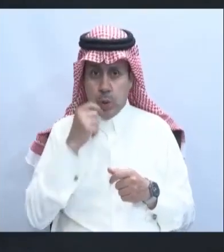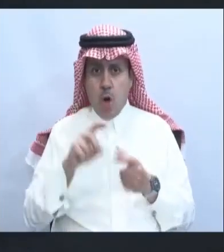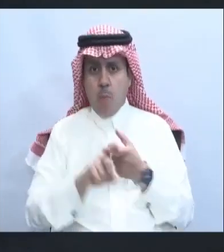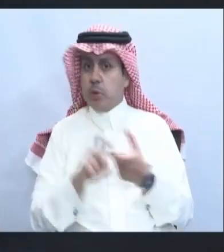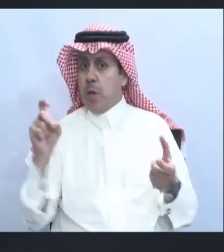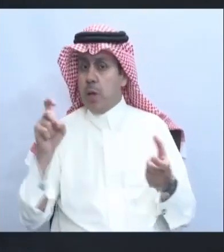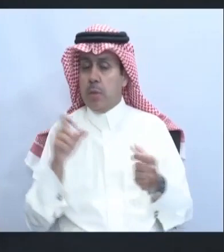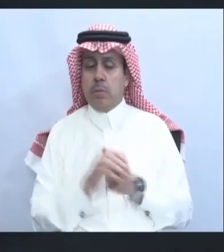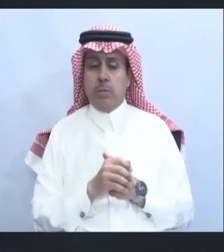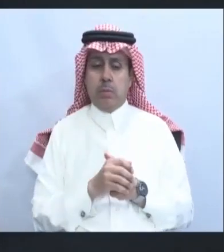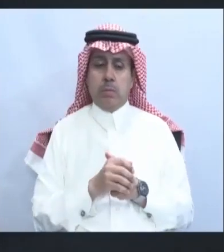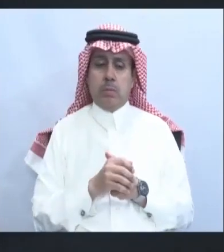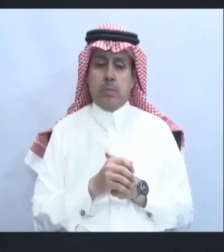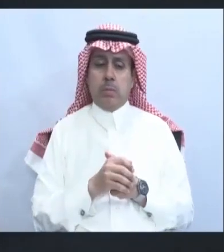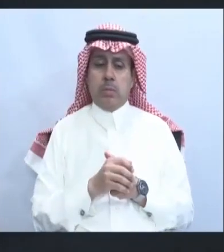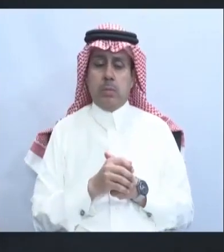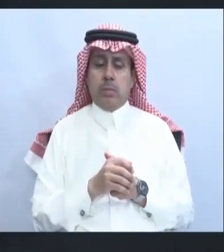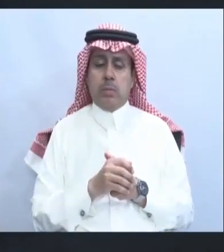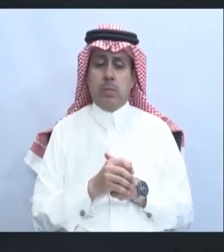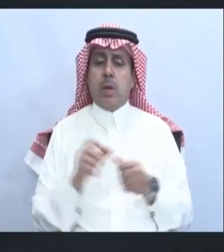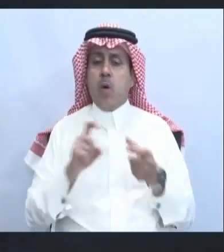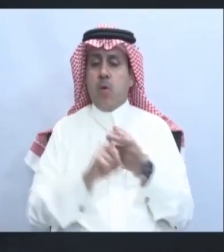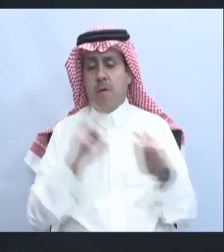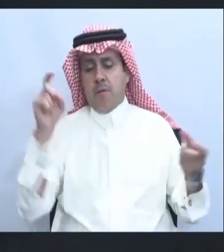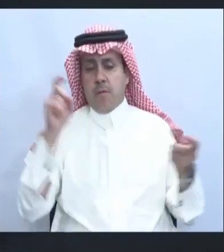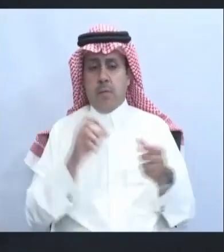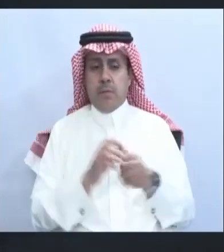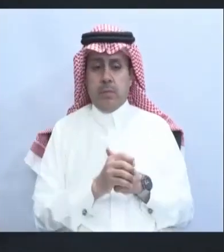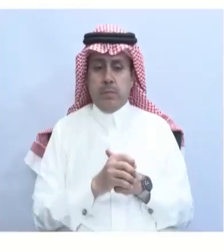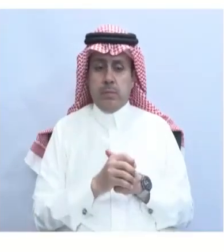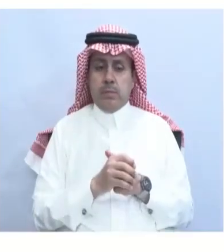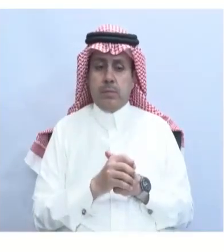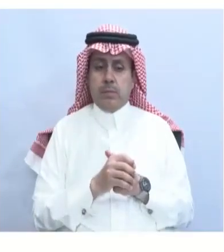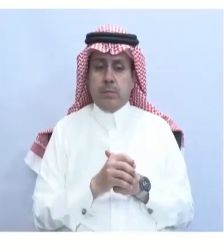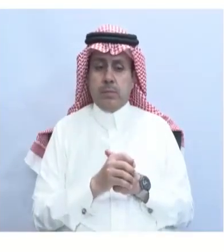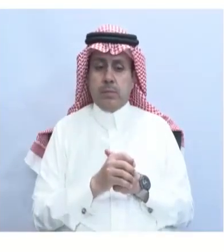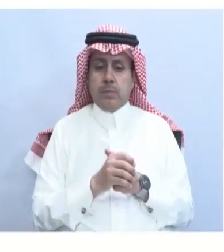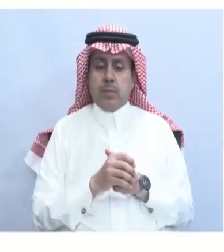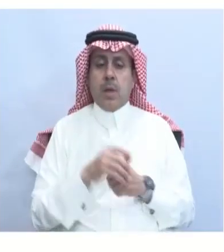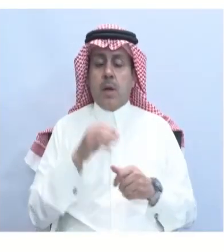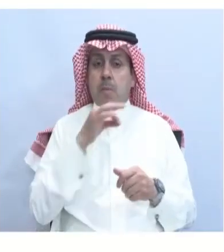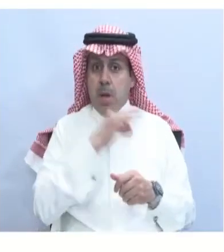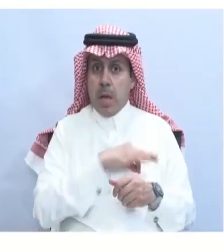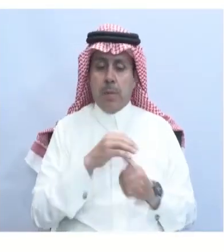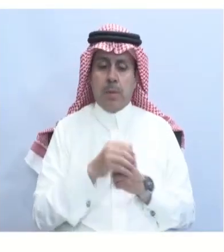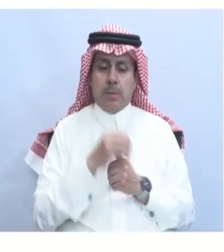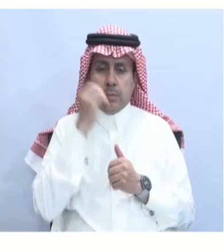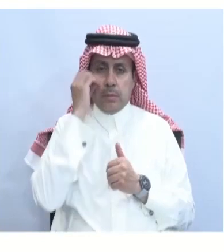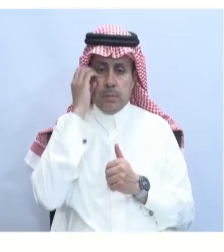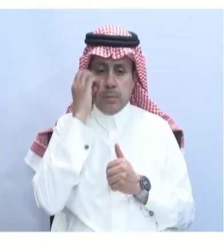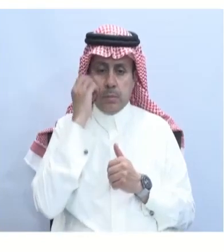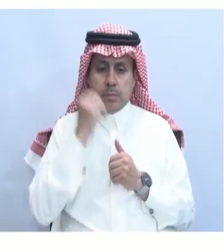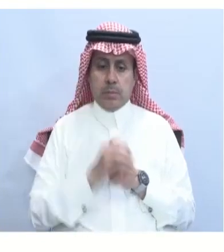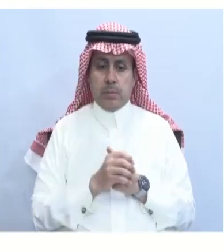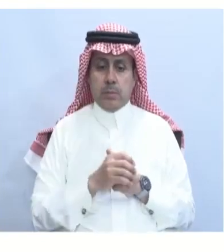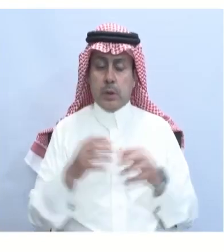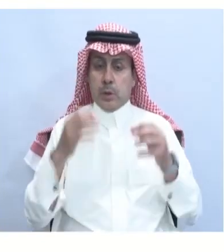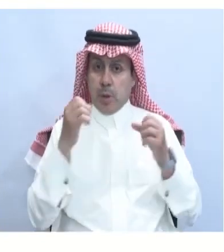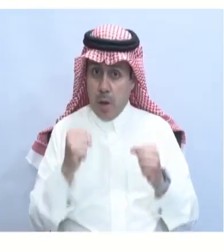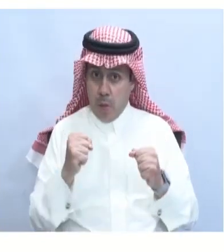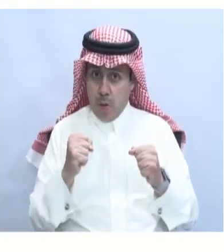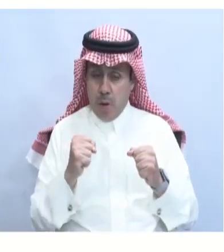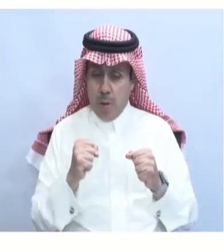مطلقا لها او باي نوع من انواع الفرقه ايضا من الحكم ايها الطلاب والطالبات تعظيم